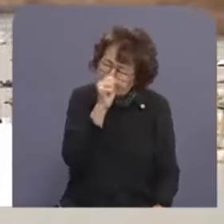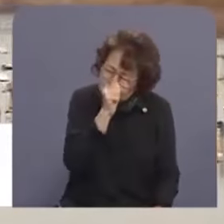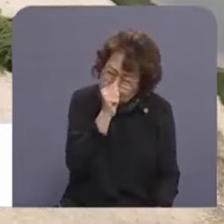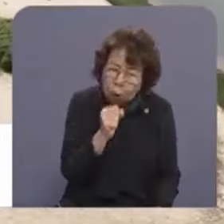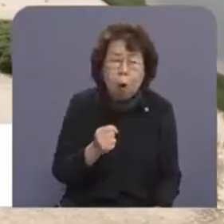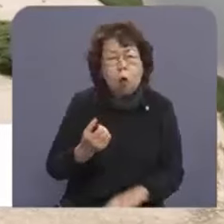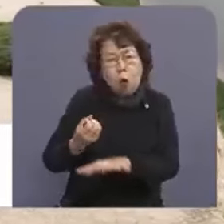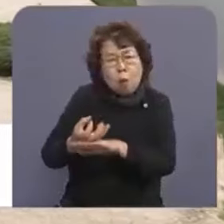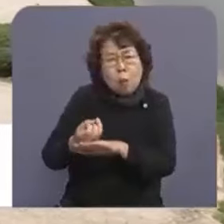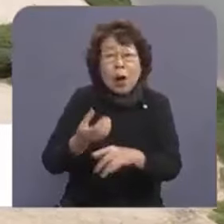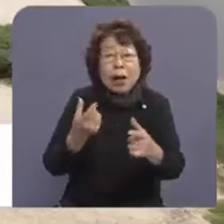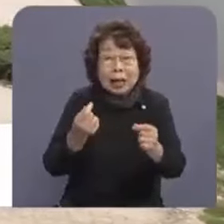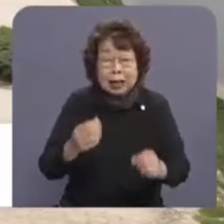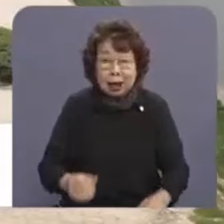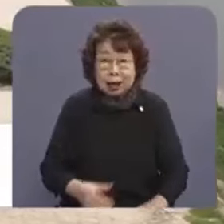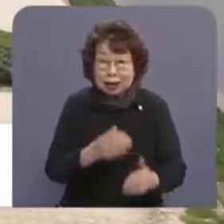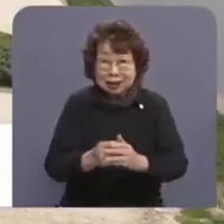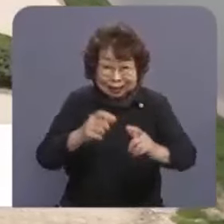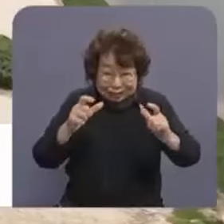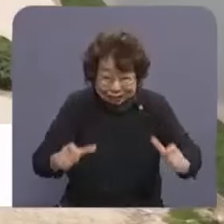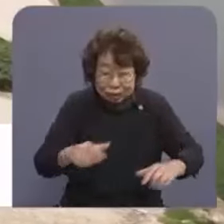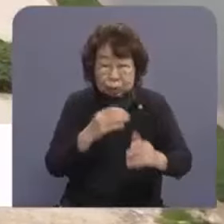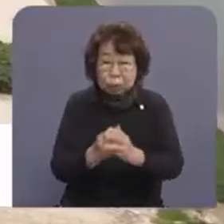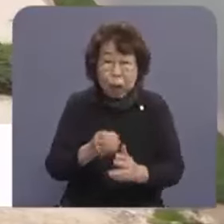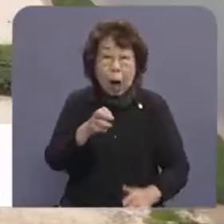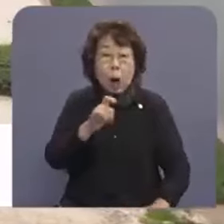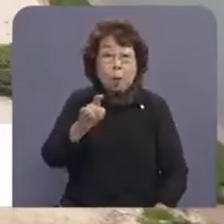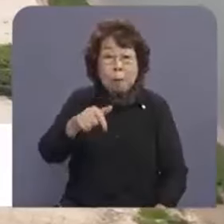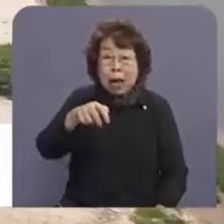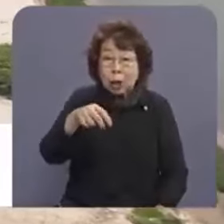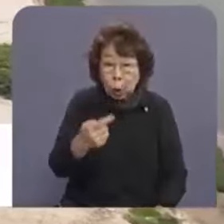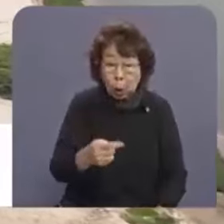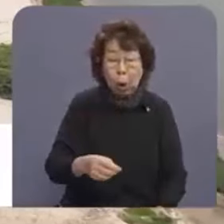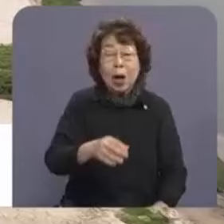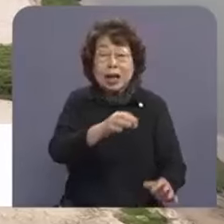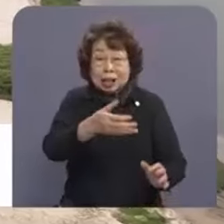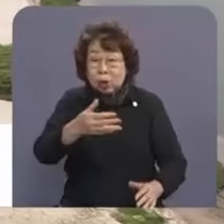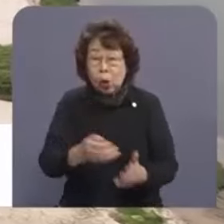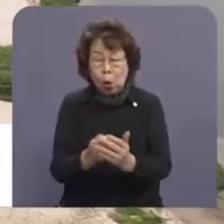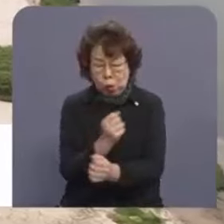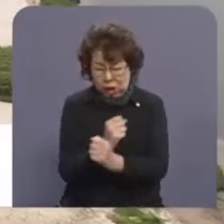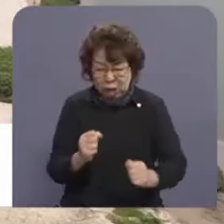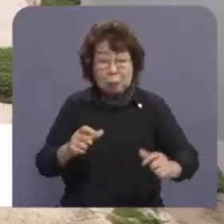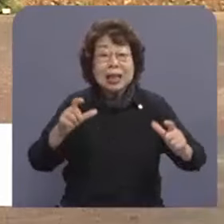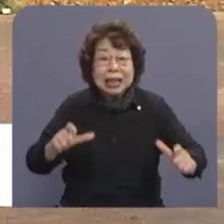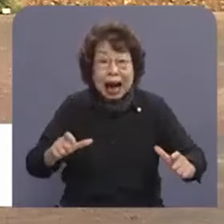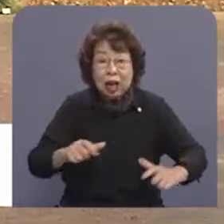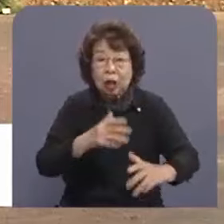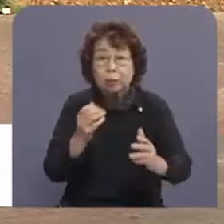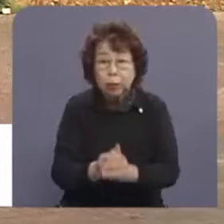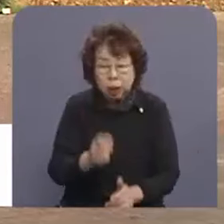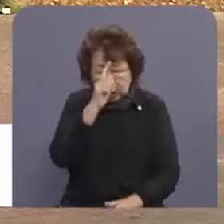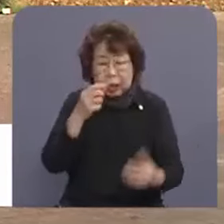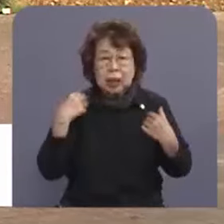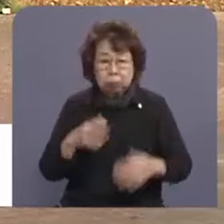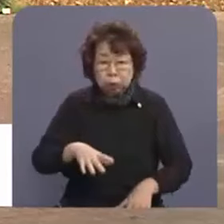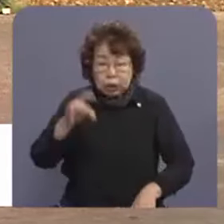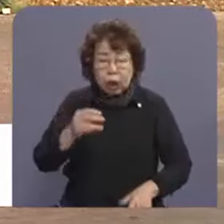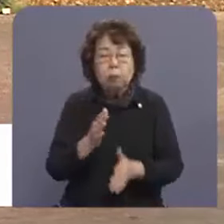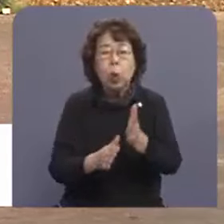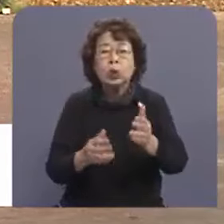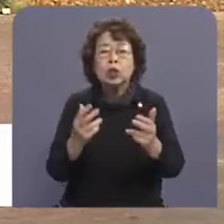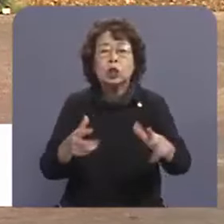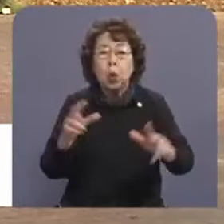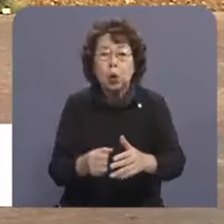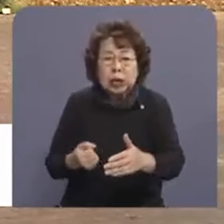보고입니다. 부산시는 일대 을숙도와 맥도생태공원 558만 제곱미터를 국내 첫